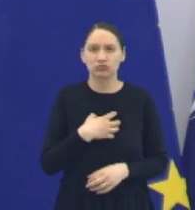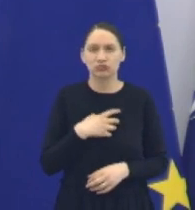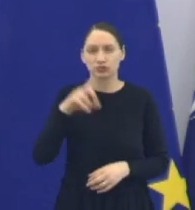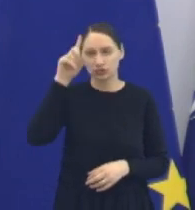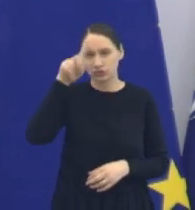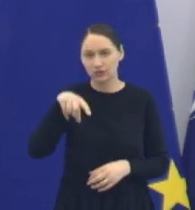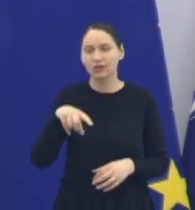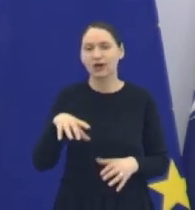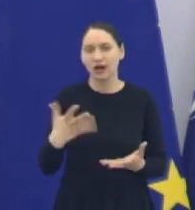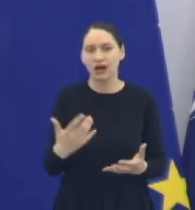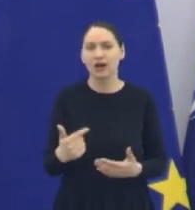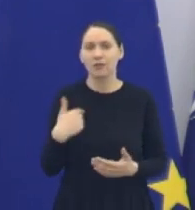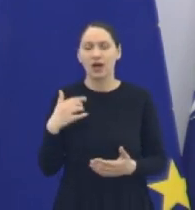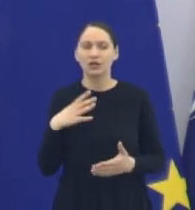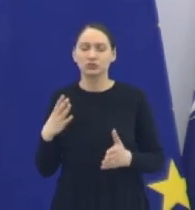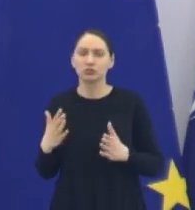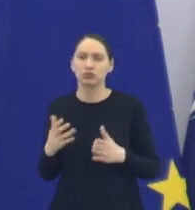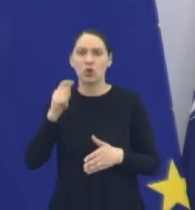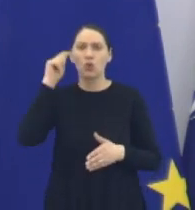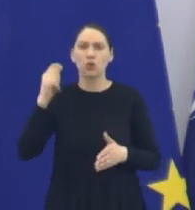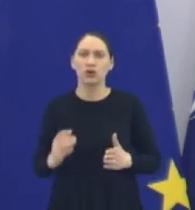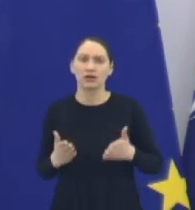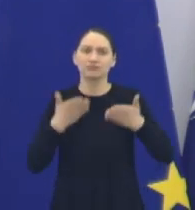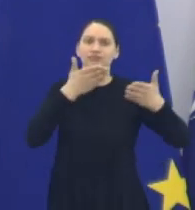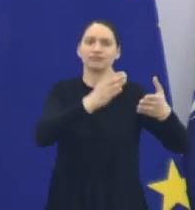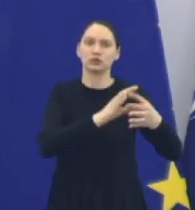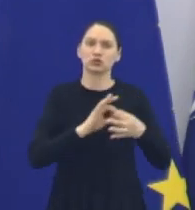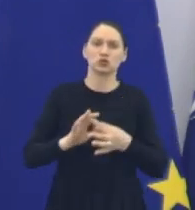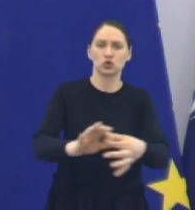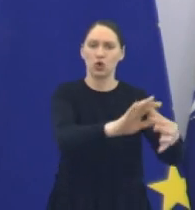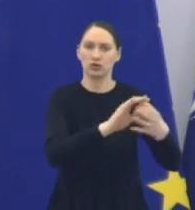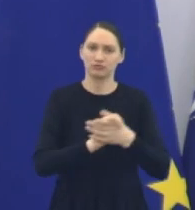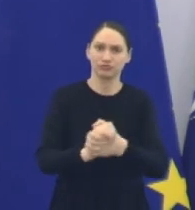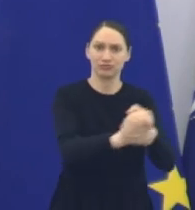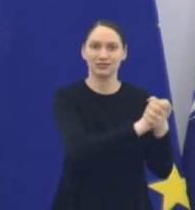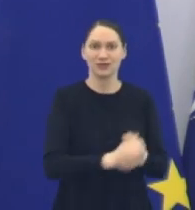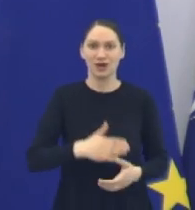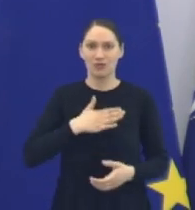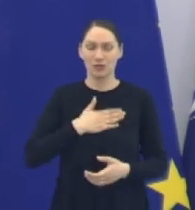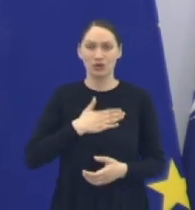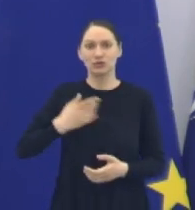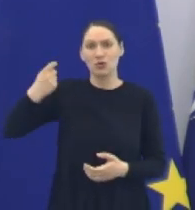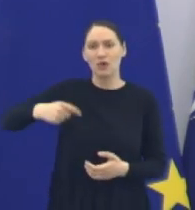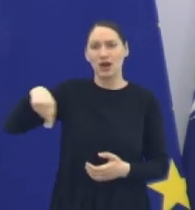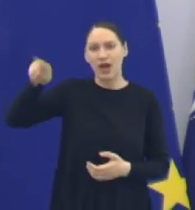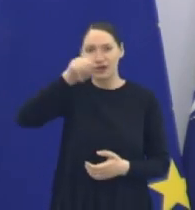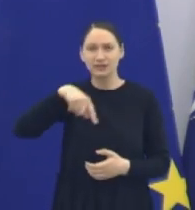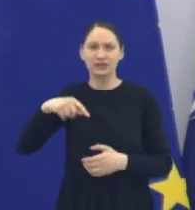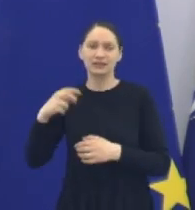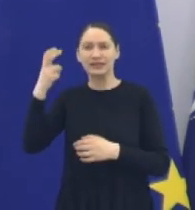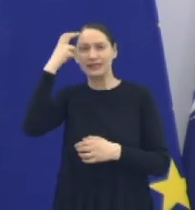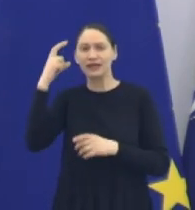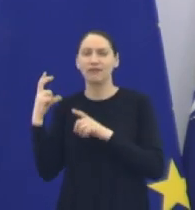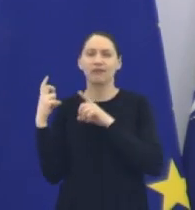dalyko. Mūsų vizitas buvo solidarumo vizitas, mūsų prezidentų vykimo į Kijevą tikslas